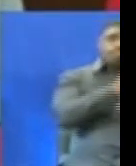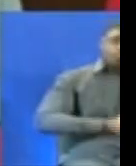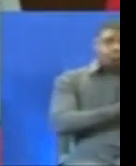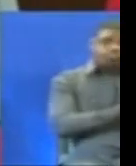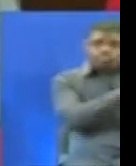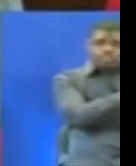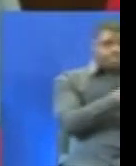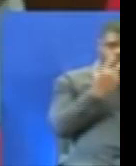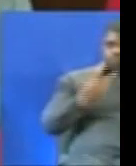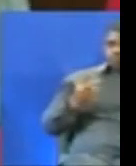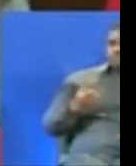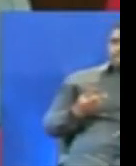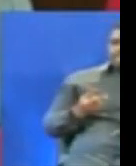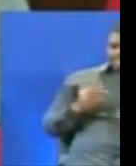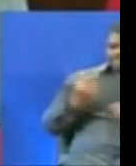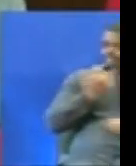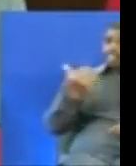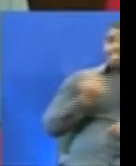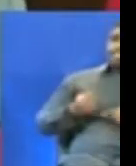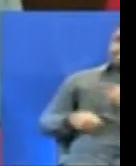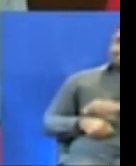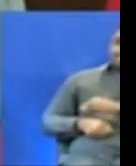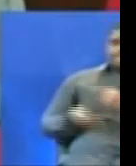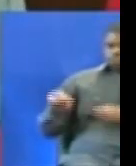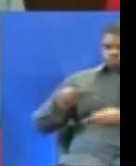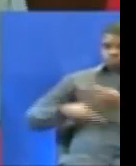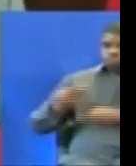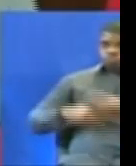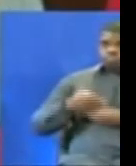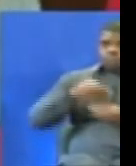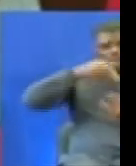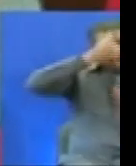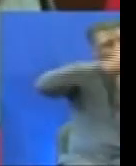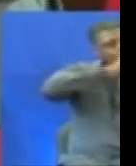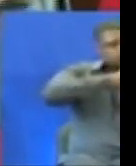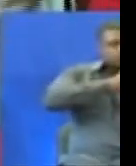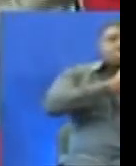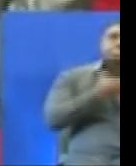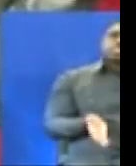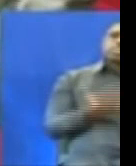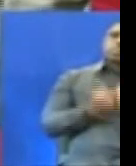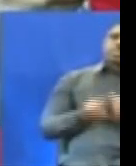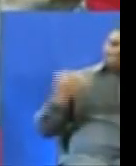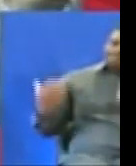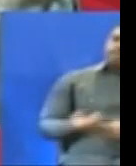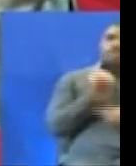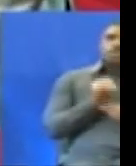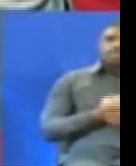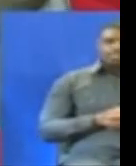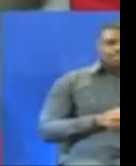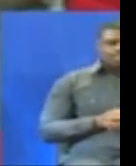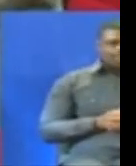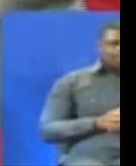la kuiona serikali, kuiona Tanzania yenye uchumi wa kati liweze kukamilika. Lakini Mheshimiwa Naibu